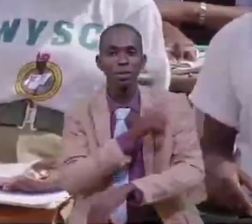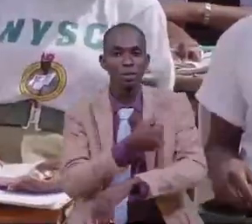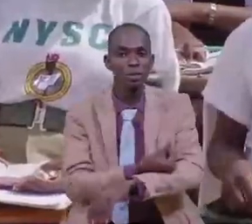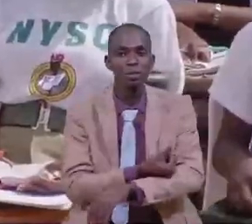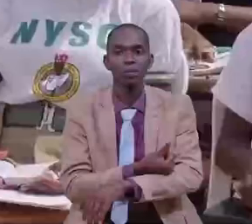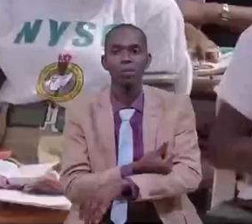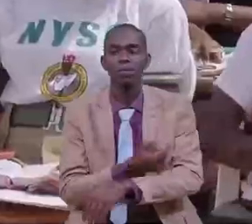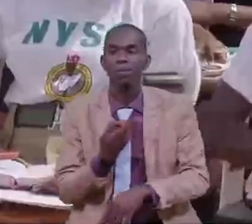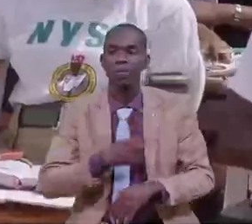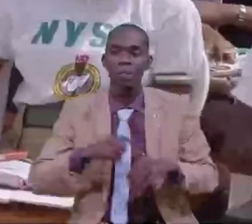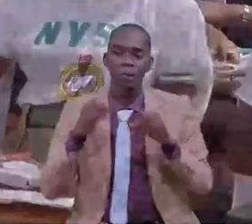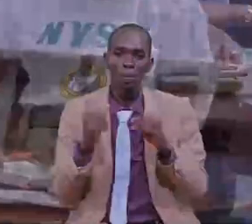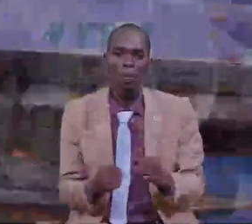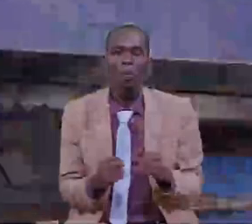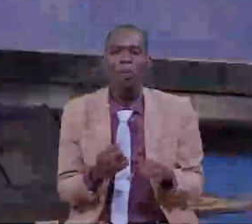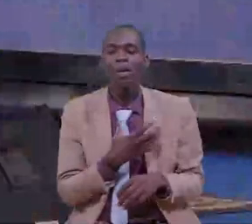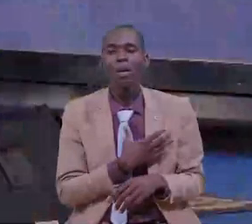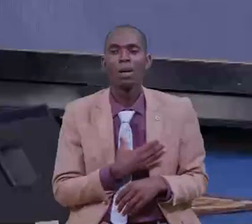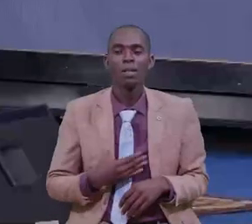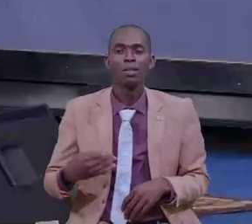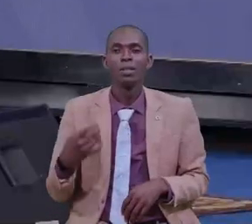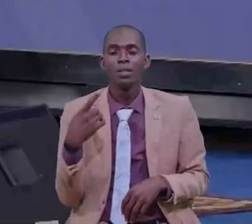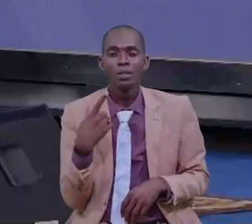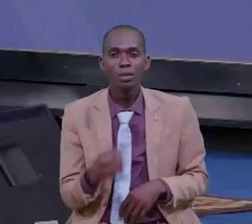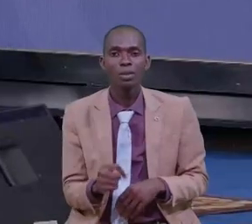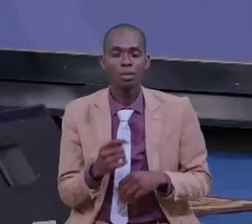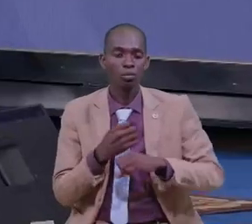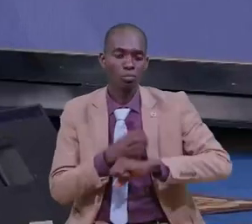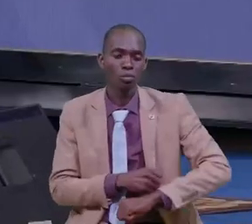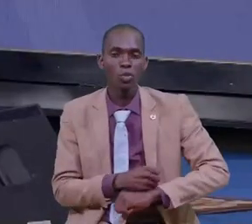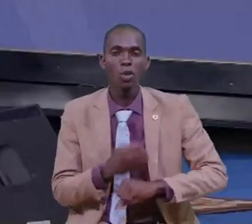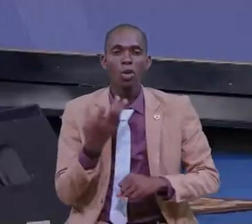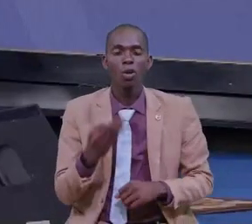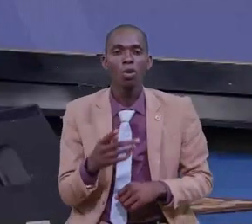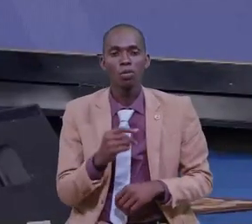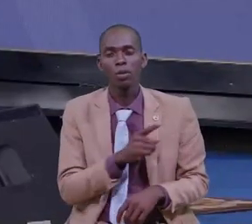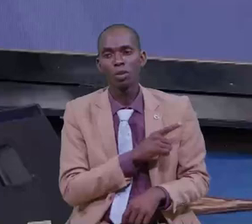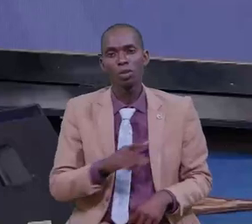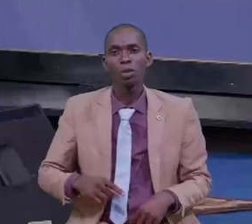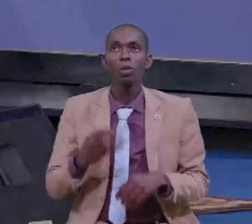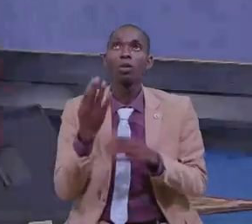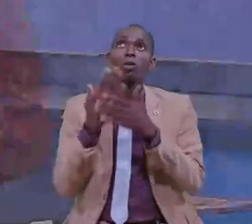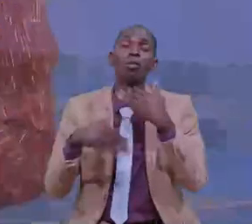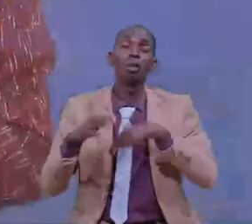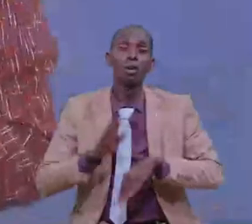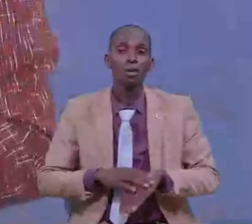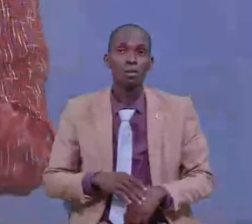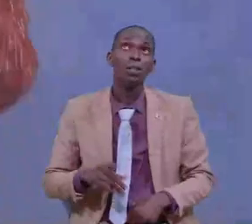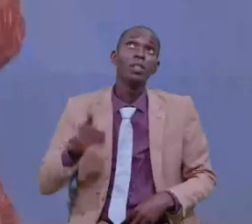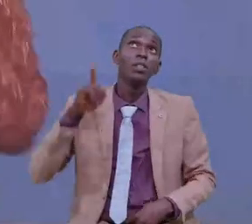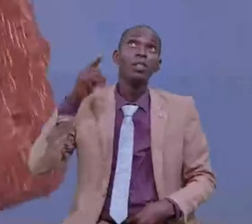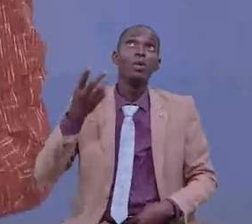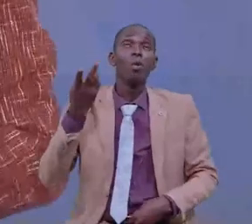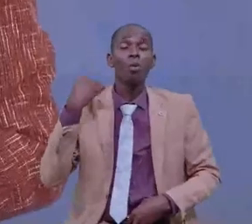l'autorité, la puissance, et qui se retrouve sous la protection du Seigneur, de l'Éternel des armées,